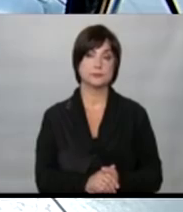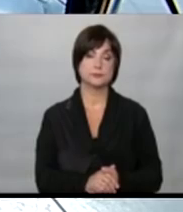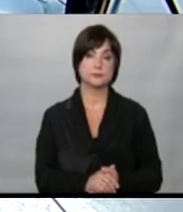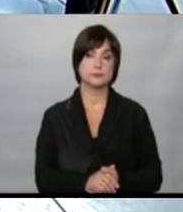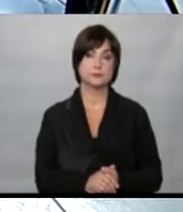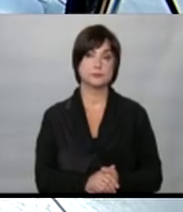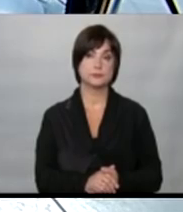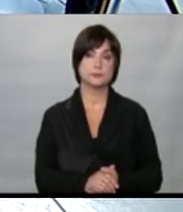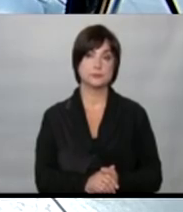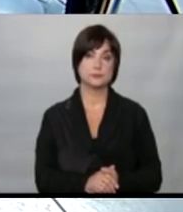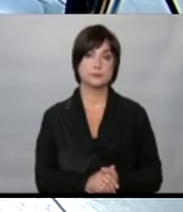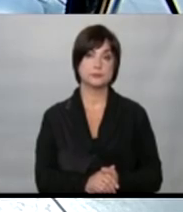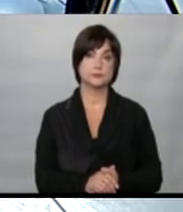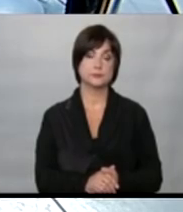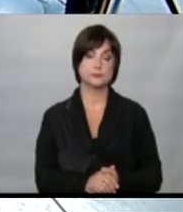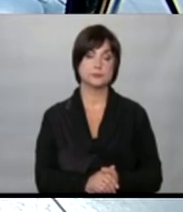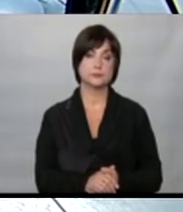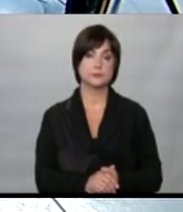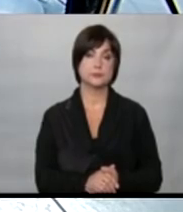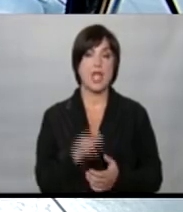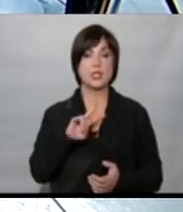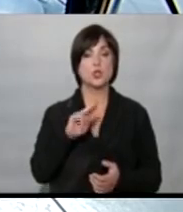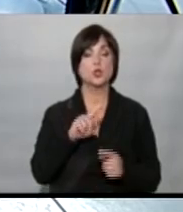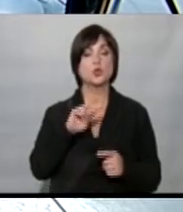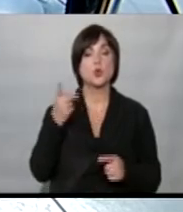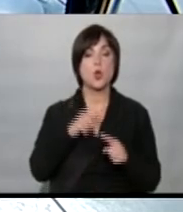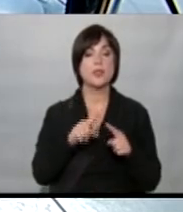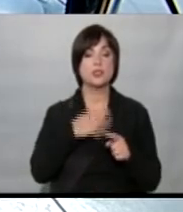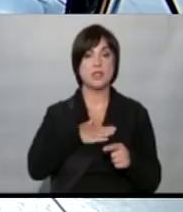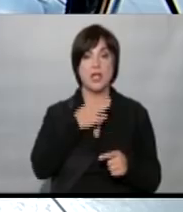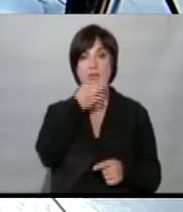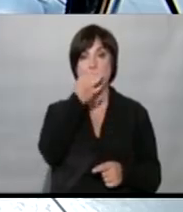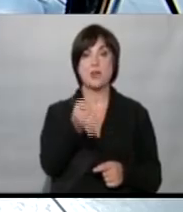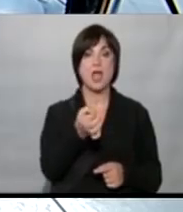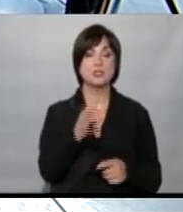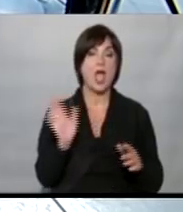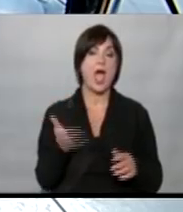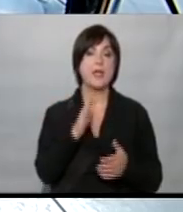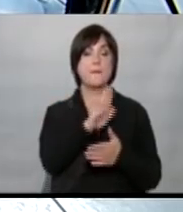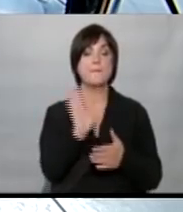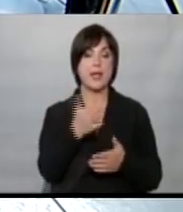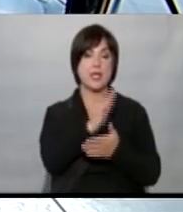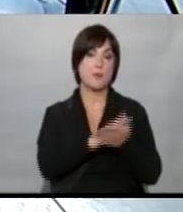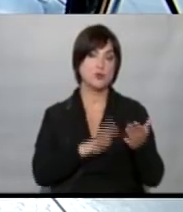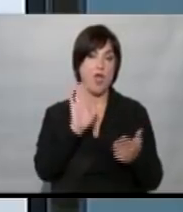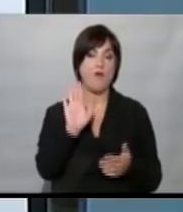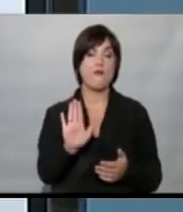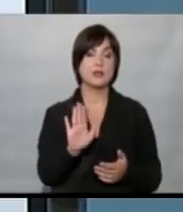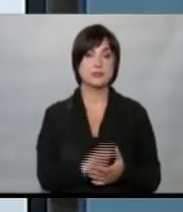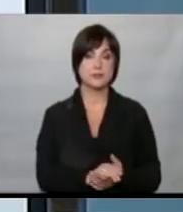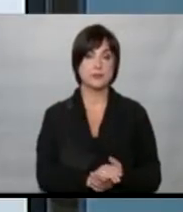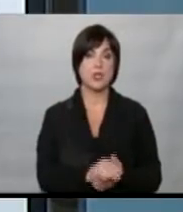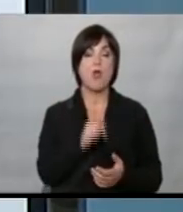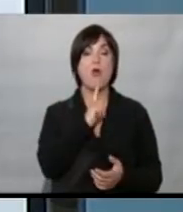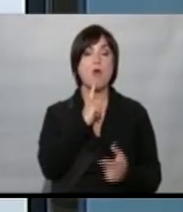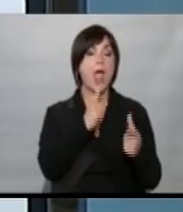и во Црна Гора? Ајде друго сега, друго нешто сакам да прашам. Ајде пак ќе почнам од вас.